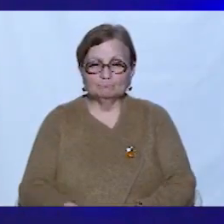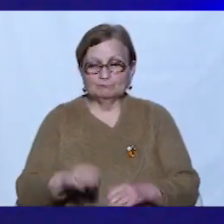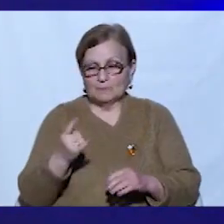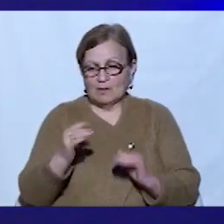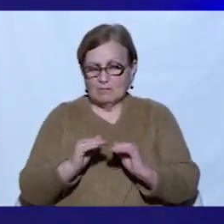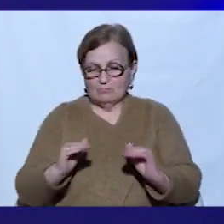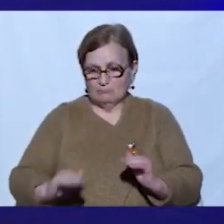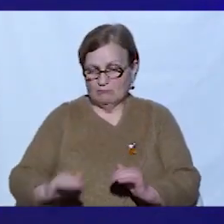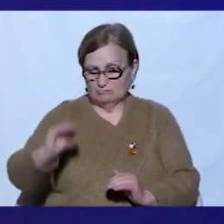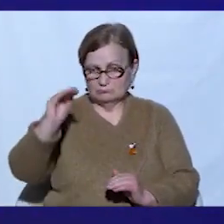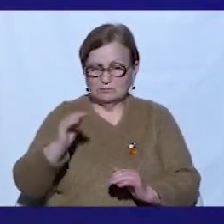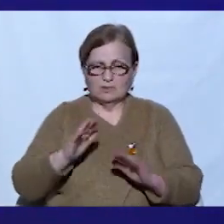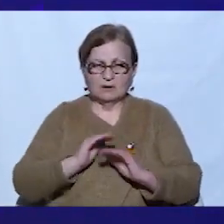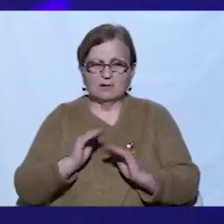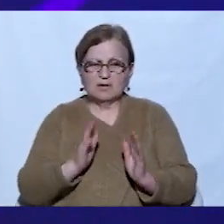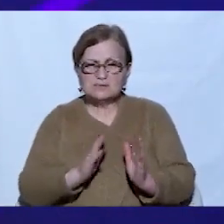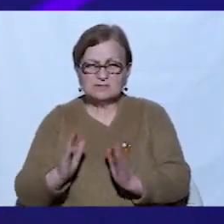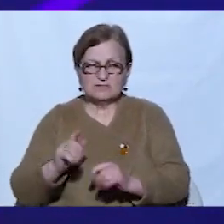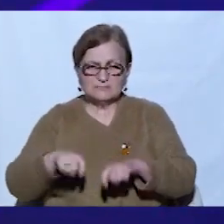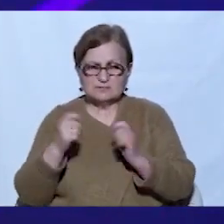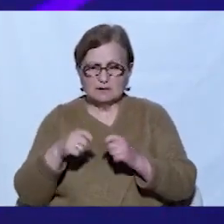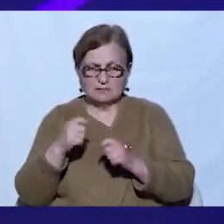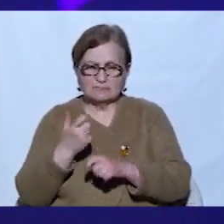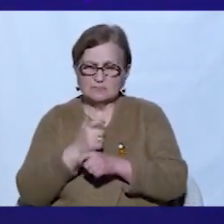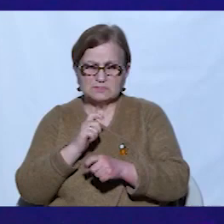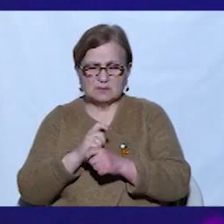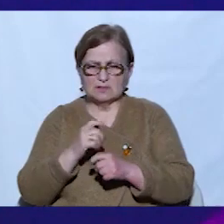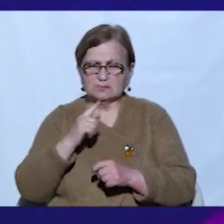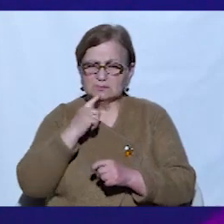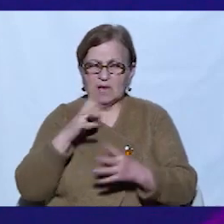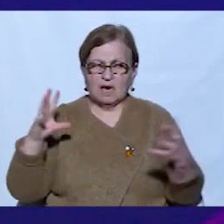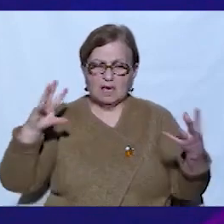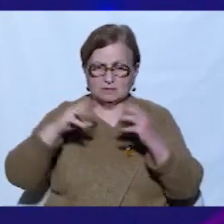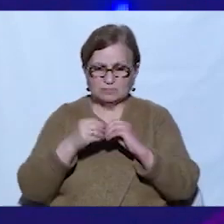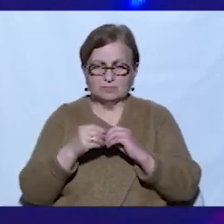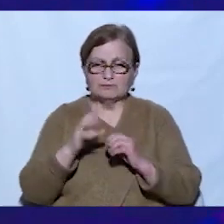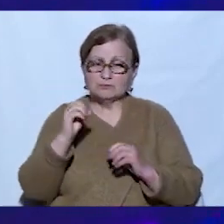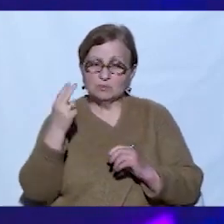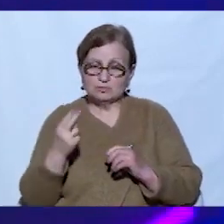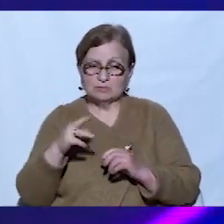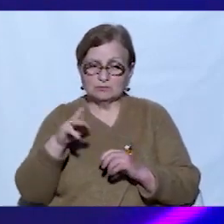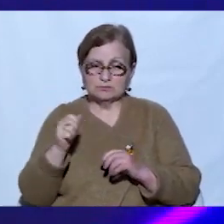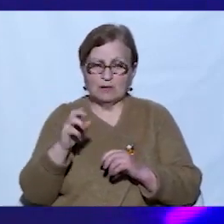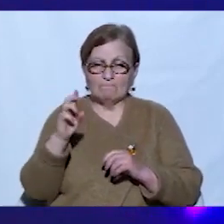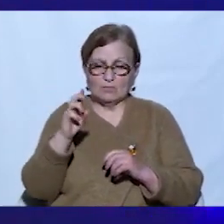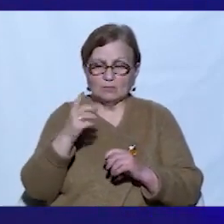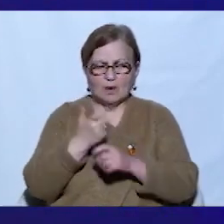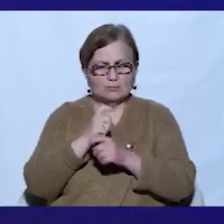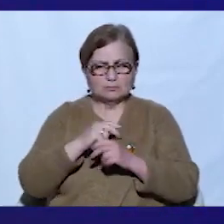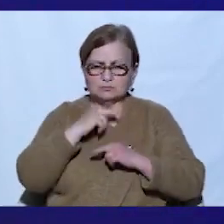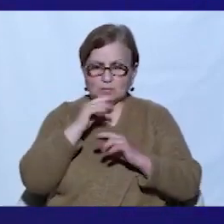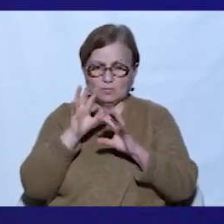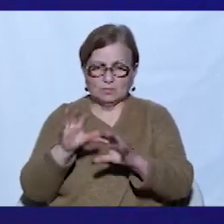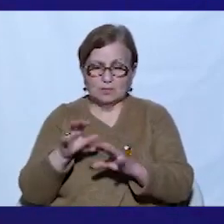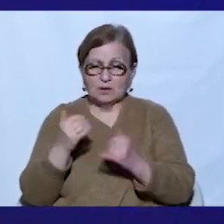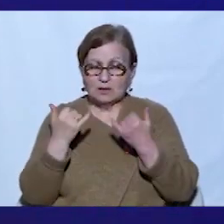Მოზარდებში ქცევის დარღვევა ბიოლოგიური, ფსიქოლოგიური და სოციალური ფაქტორების ერთობლივი მოქმედების შედეგია, რომელიც აუცილებლად ყურადღებას საჭიროებს.